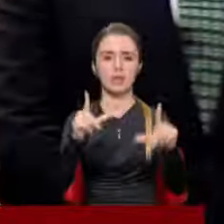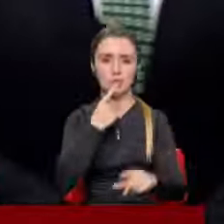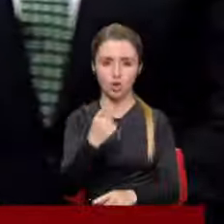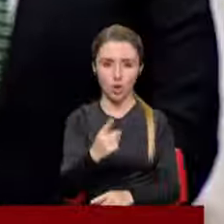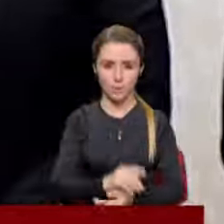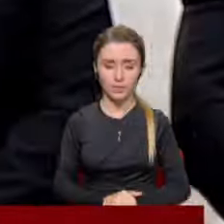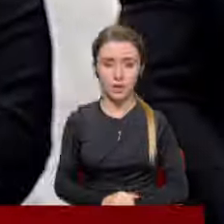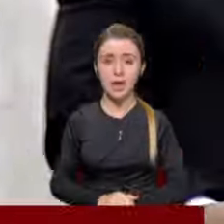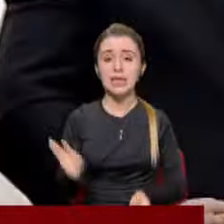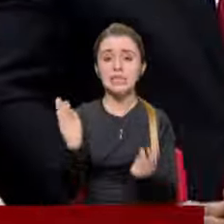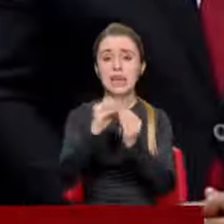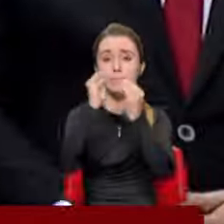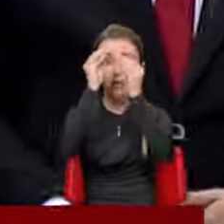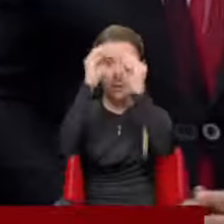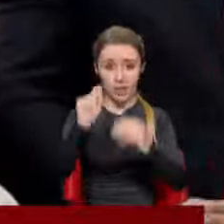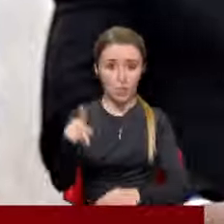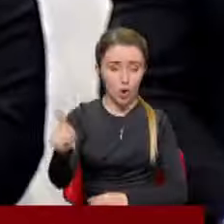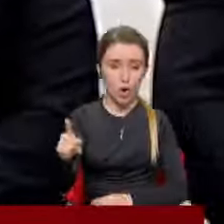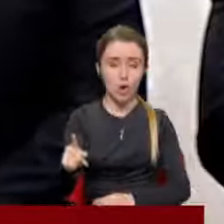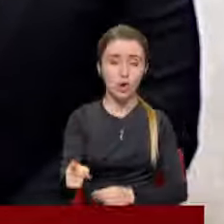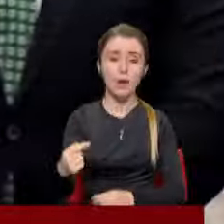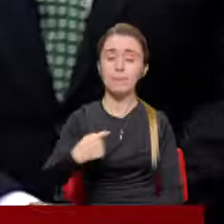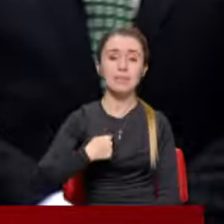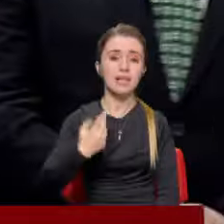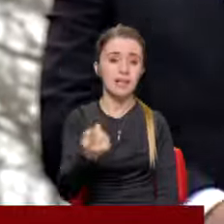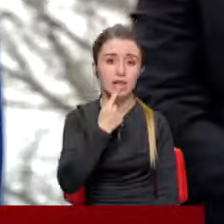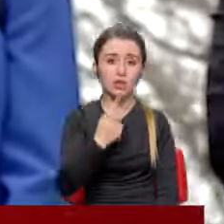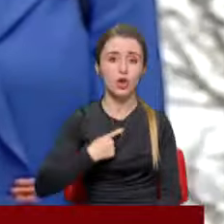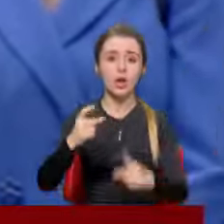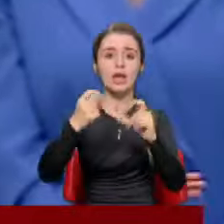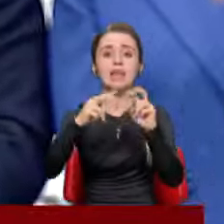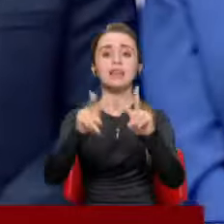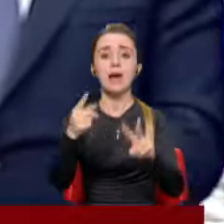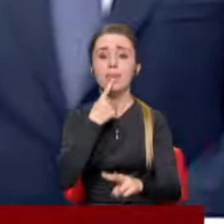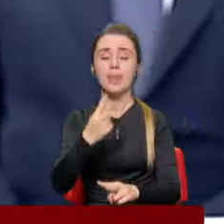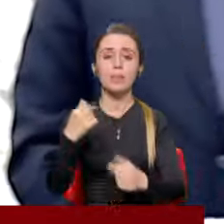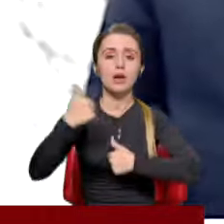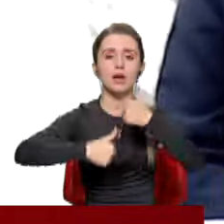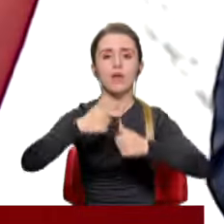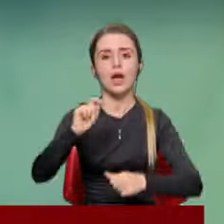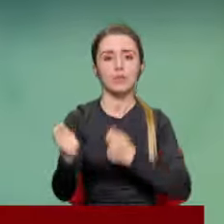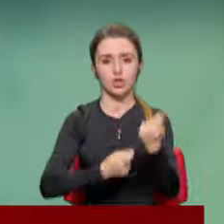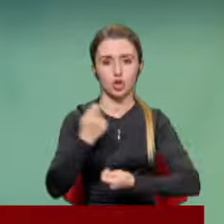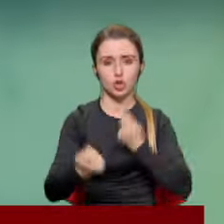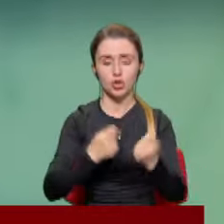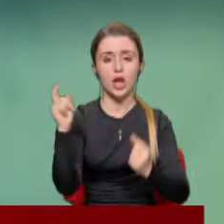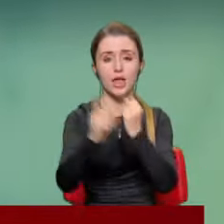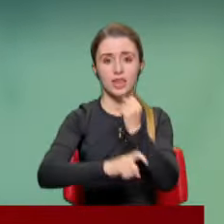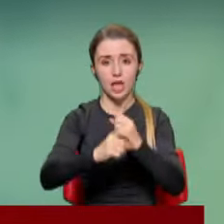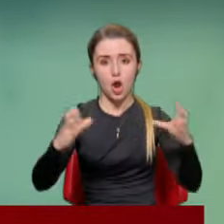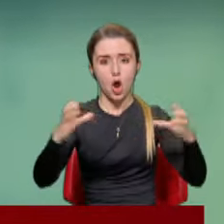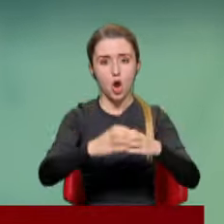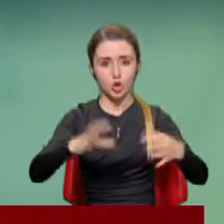Her mala zam zam zam yapıyor. Dönüyor bize dem dem dem deyip kavga etmeye çalışıyor. Terör